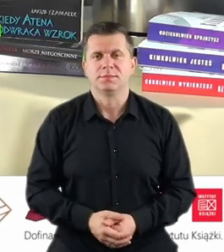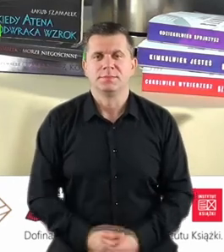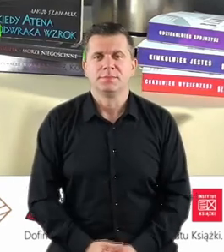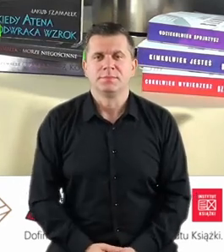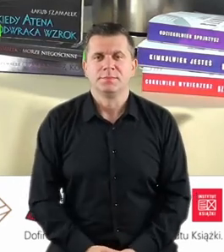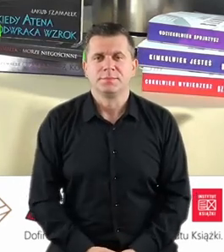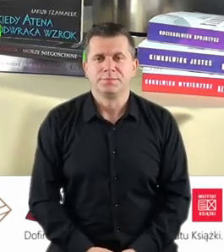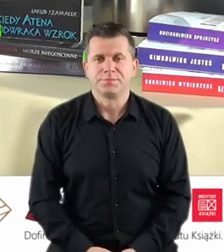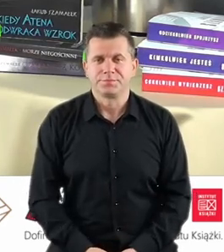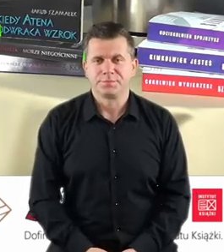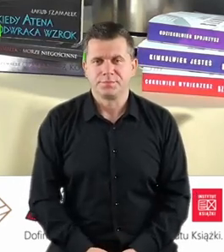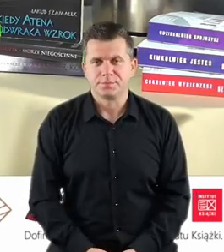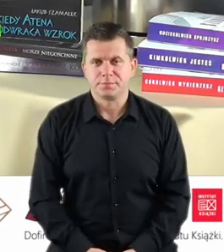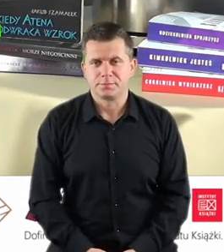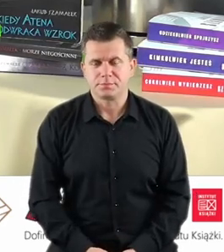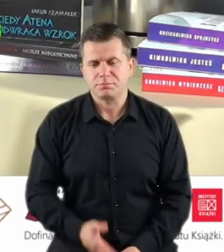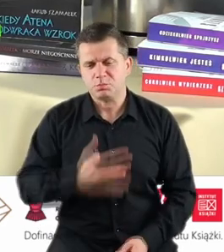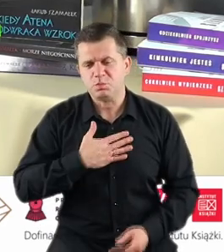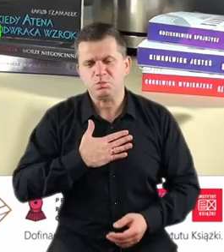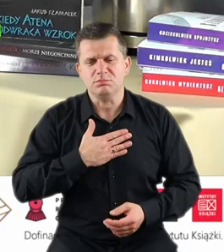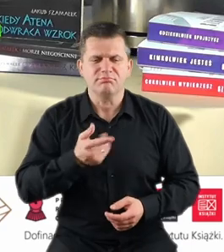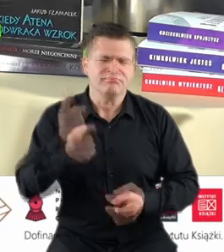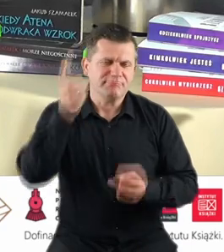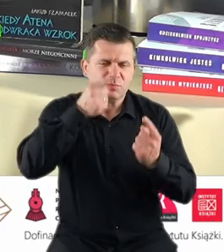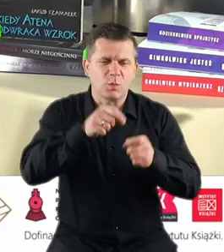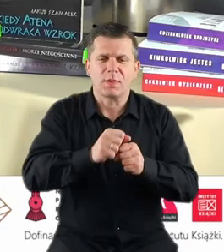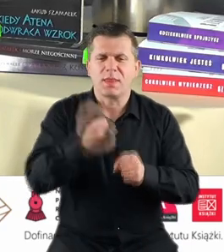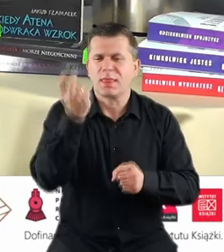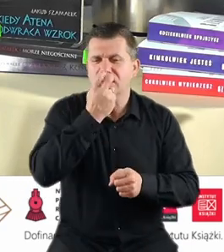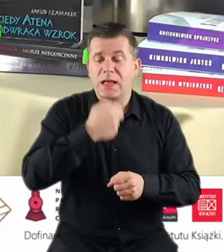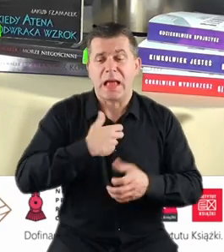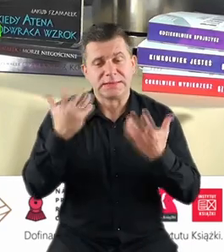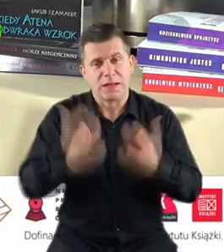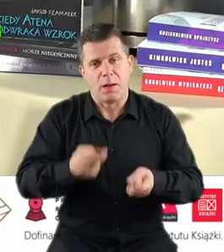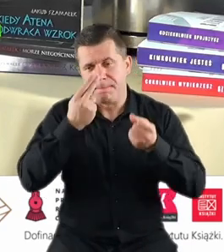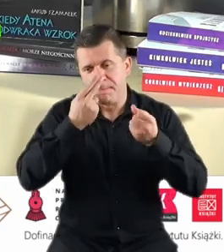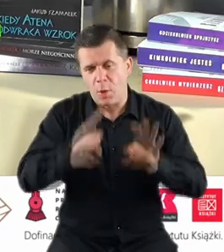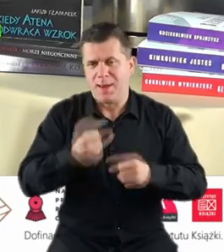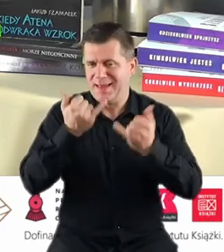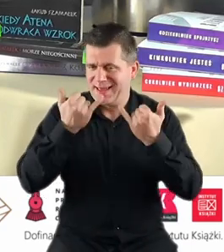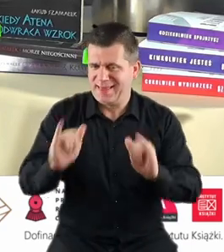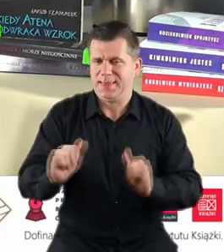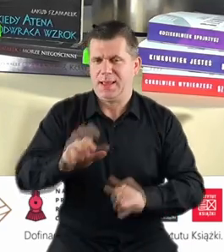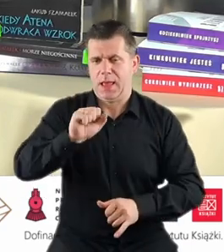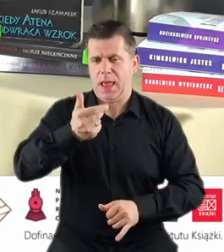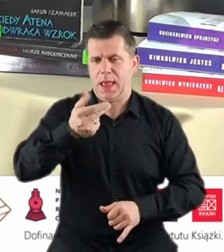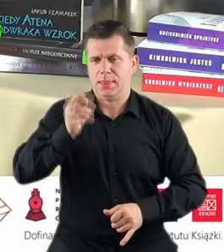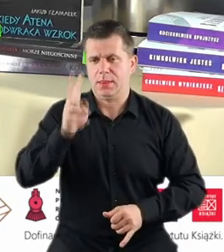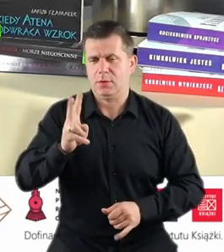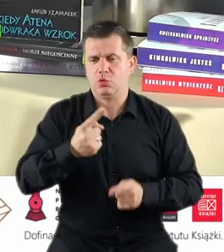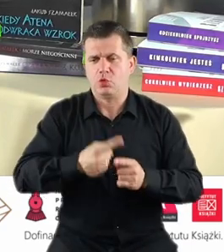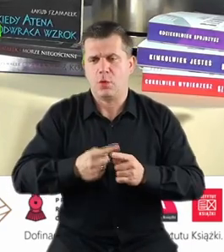i kojarzy nam się z czymś po prostu wytartym i nieciekawym. A ja chciałem pokazać antyk trochę od kuchni,